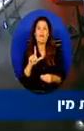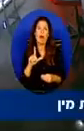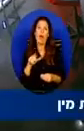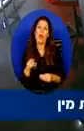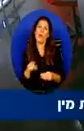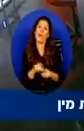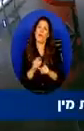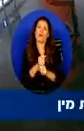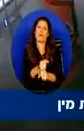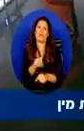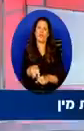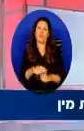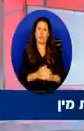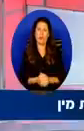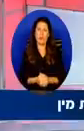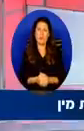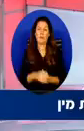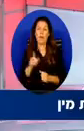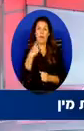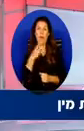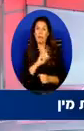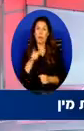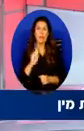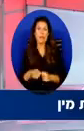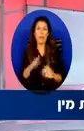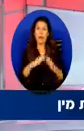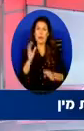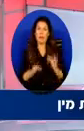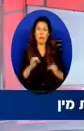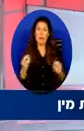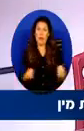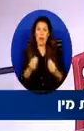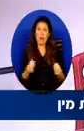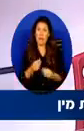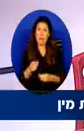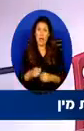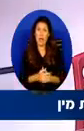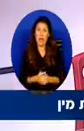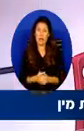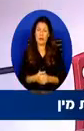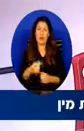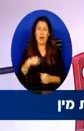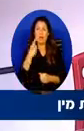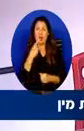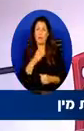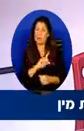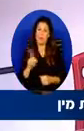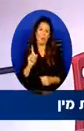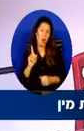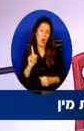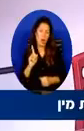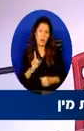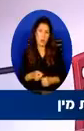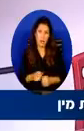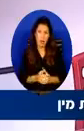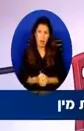כל ההישגים האלה, אין צורך בבית משפט מיוחד לעברייני מין. לא, אני גם אומר, קודם כל אני אומר שאין צורך. בלבד